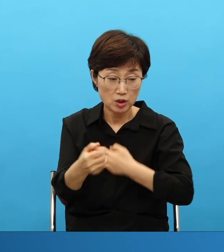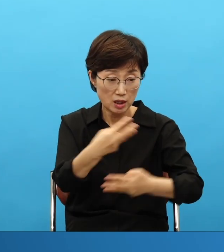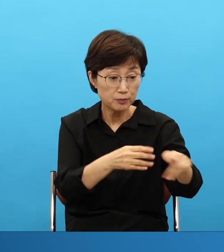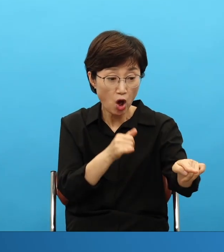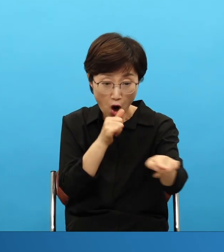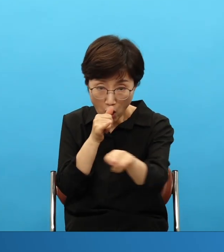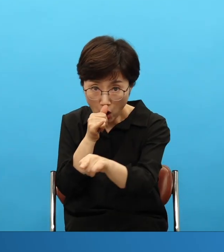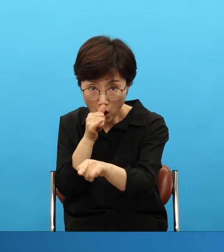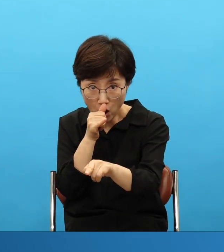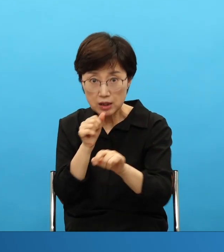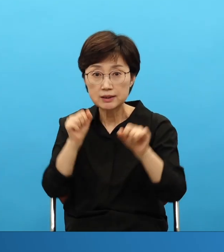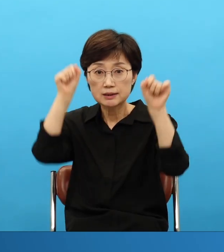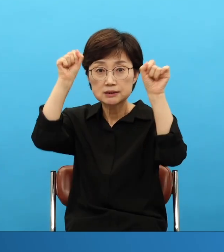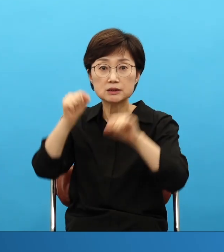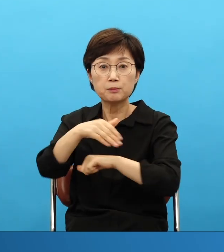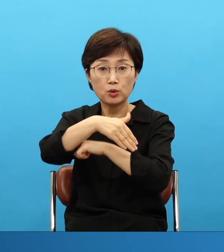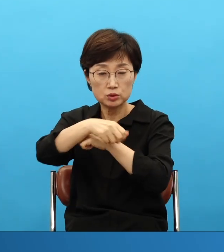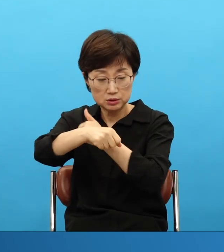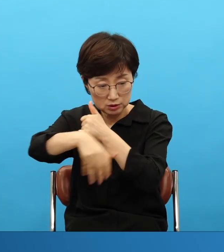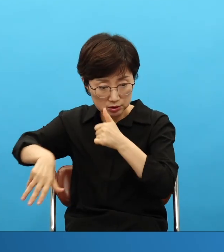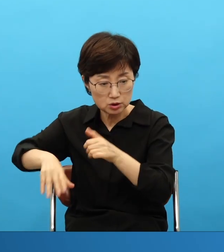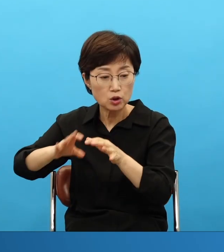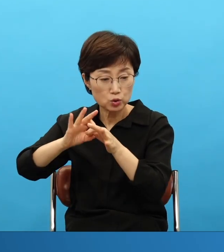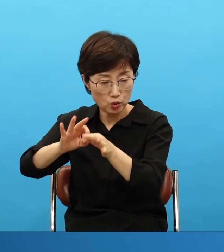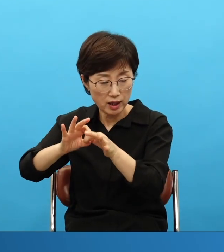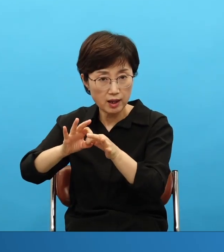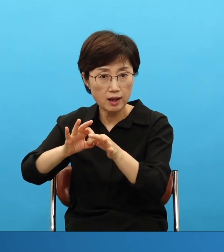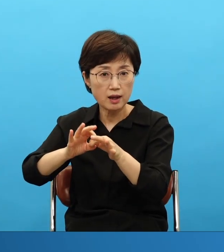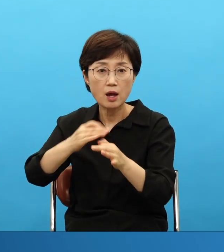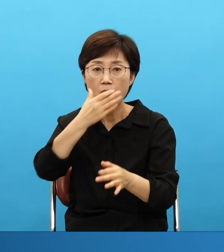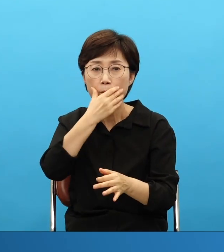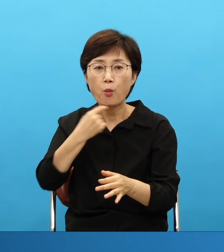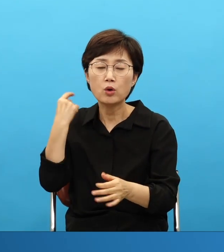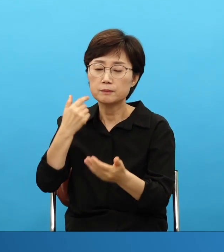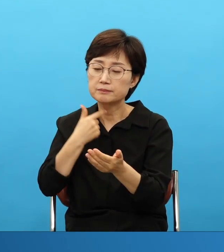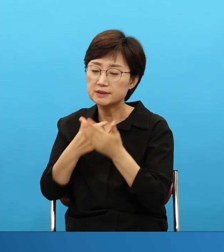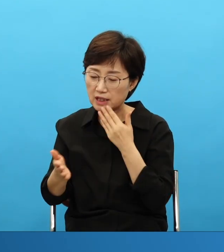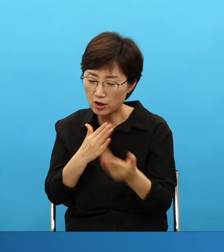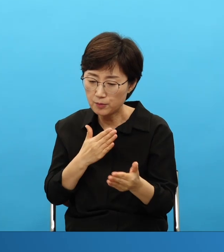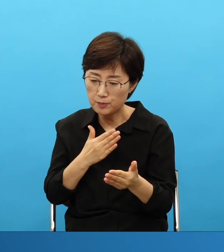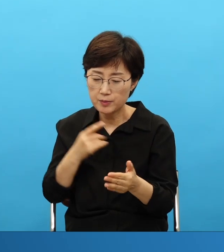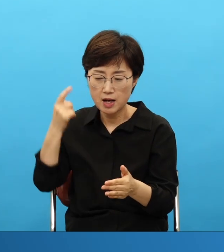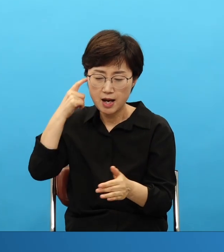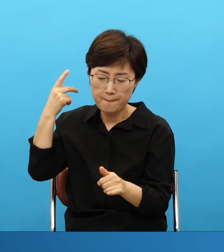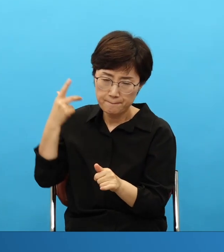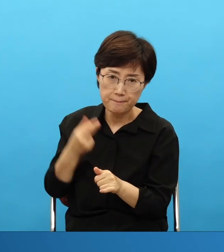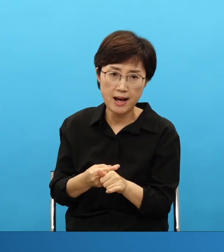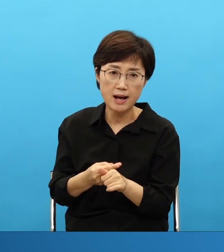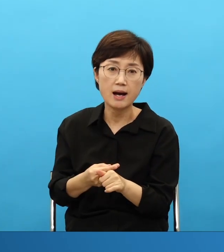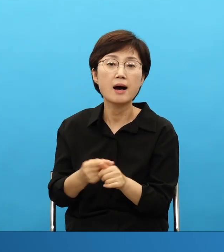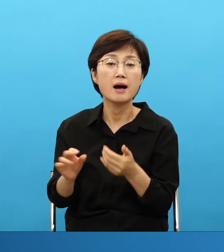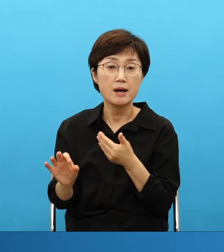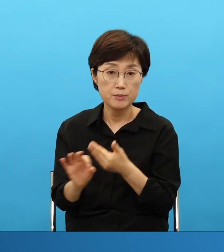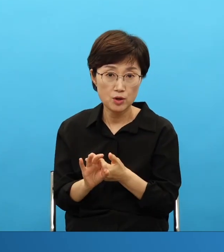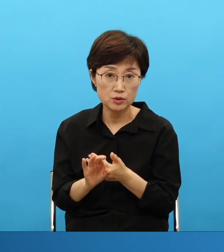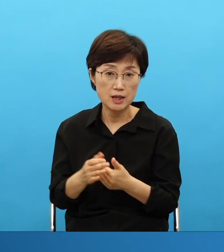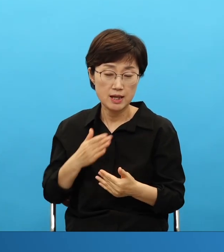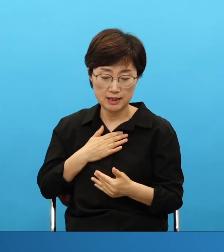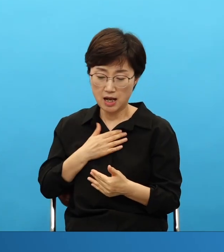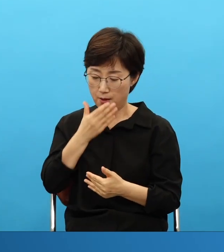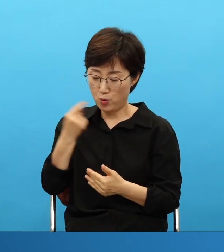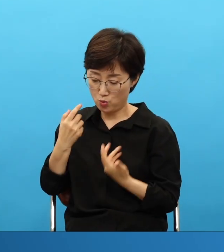있다면 그 스포츠를 통해서 복음을 체험하고 각인하고 지도자로 갔을 때는 나와 같은 선수들